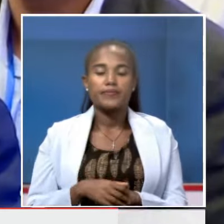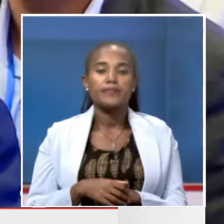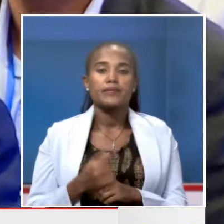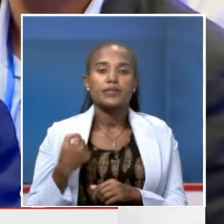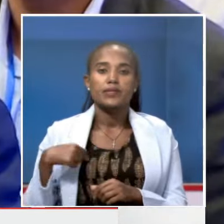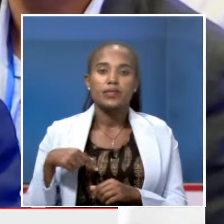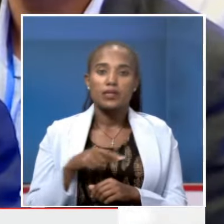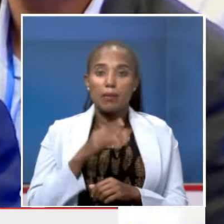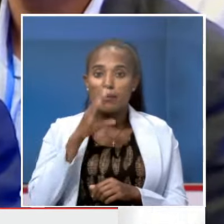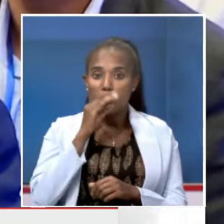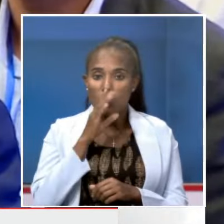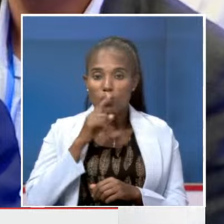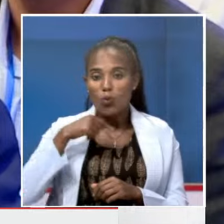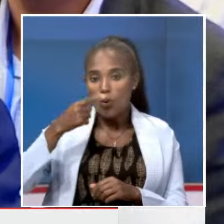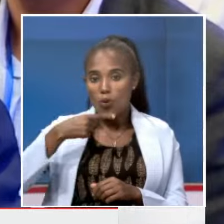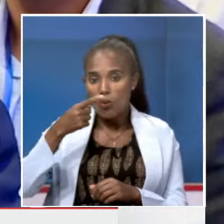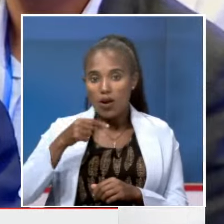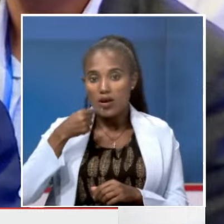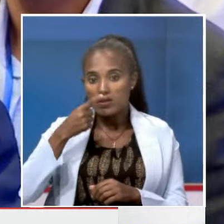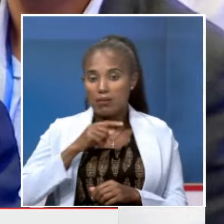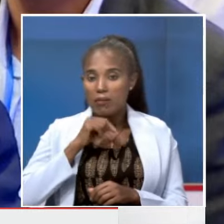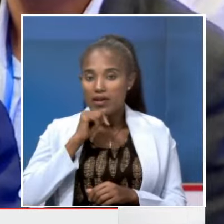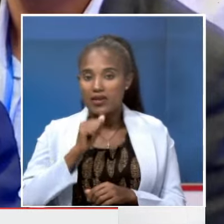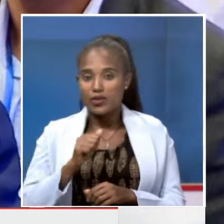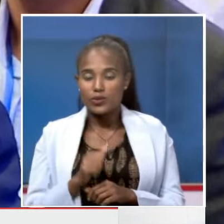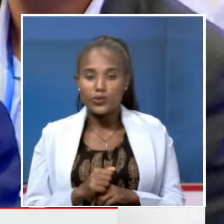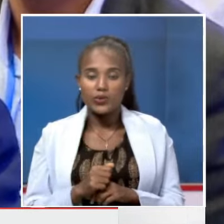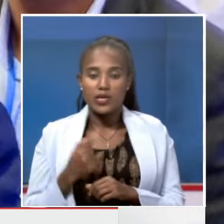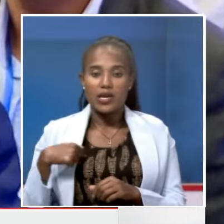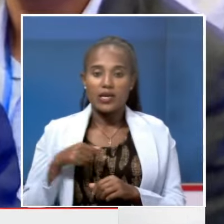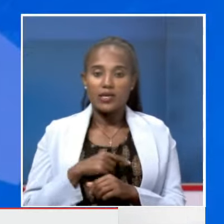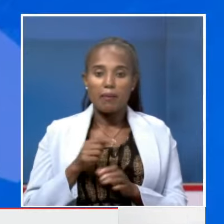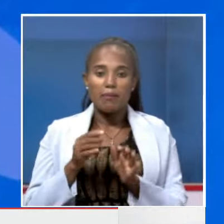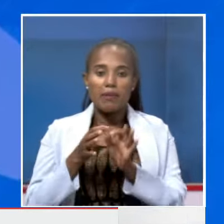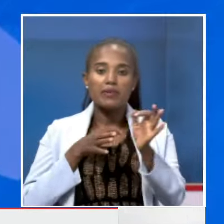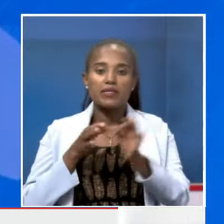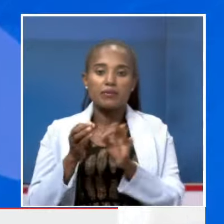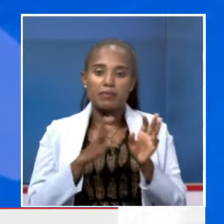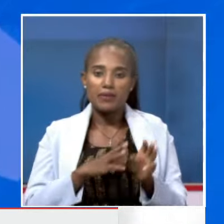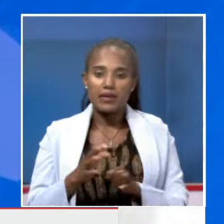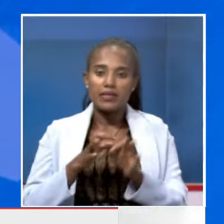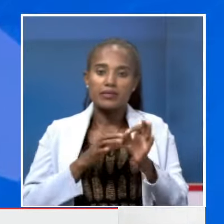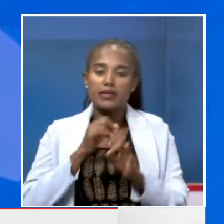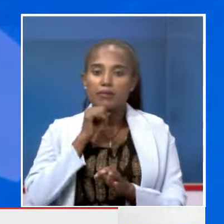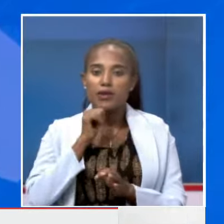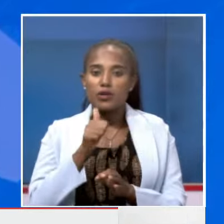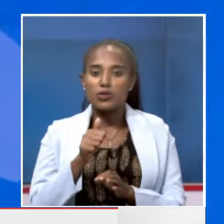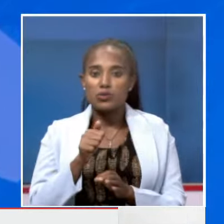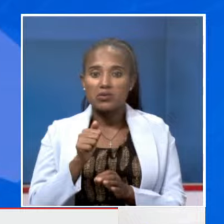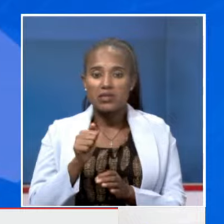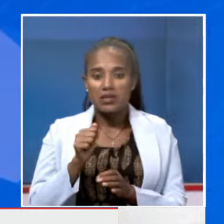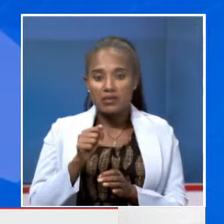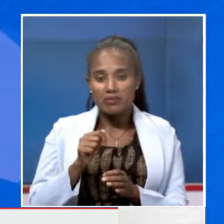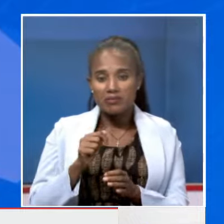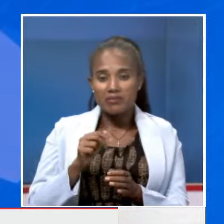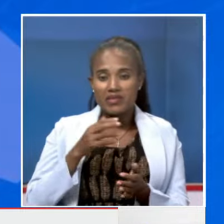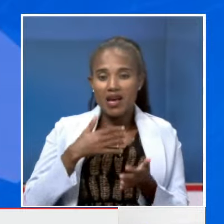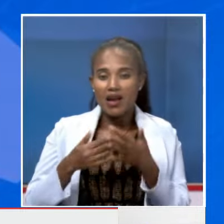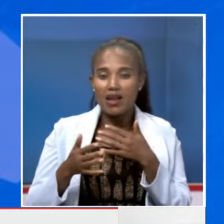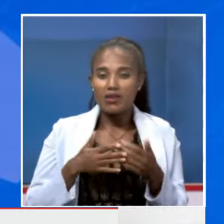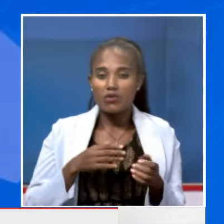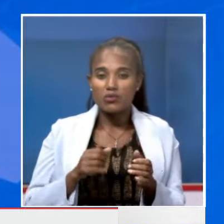እኛ የምናወራውን ቋንቋ ስለማይናገሩ እኛ በምንገልጽበት መንገድ ስለማይገልጹ ብናራክሰው